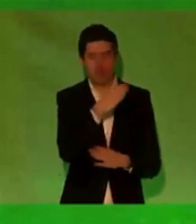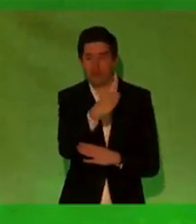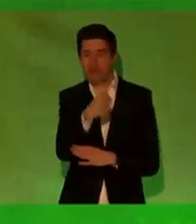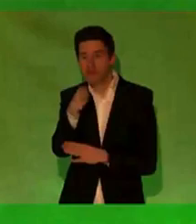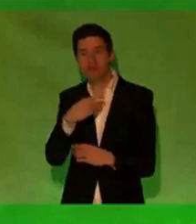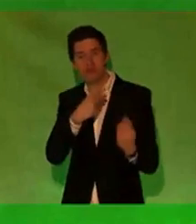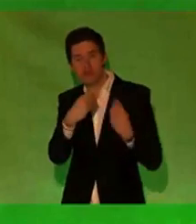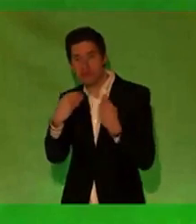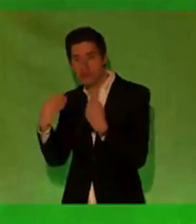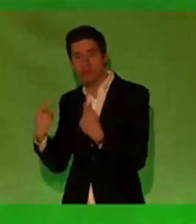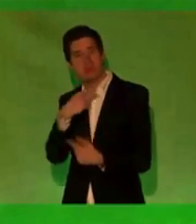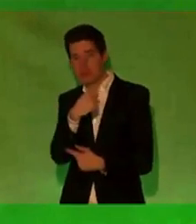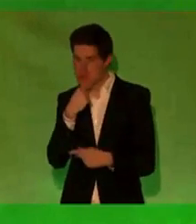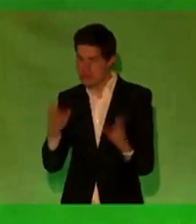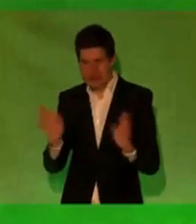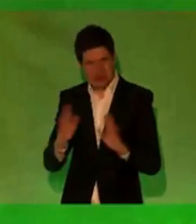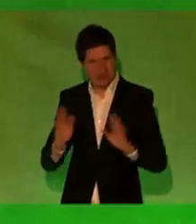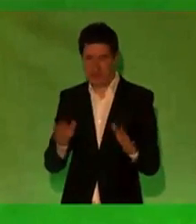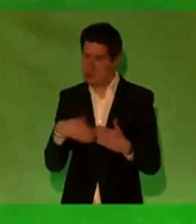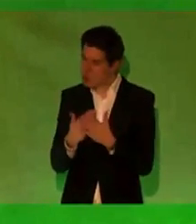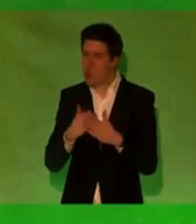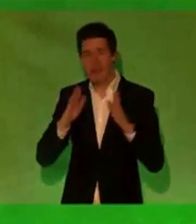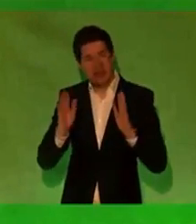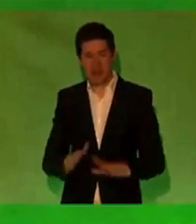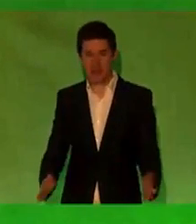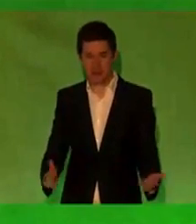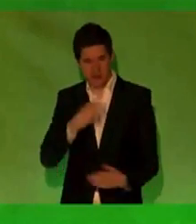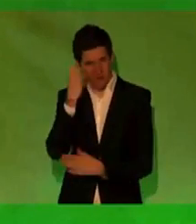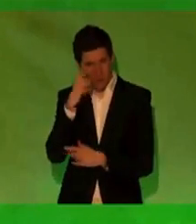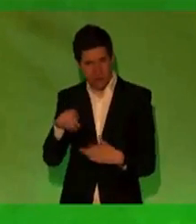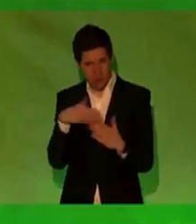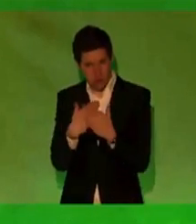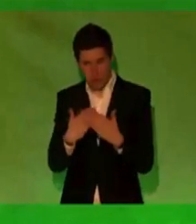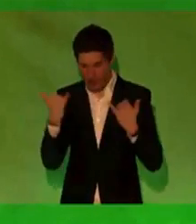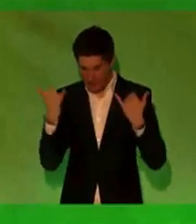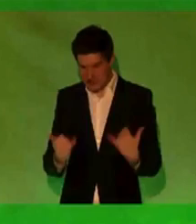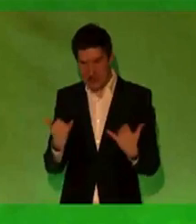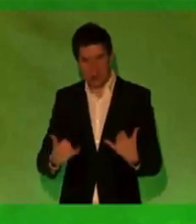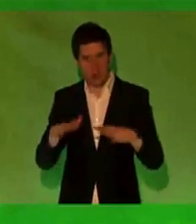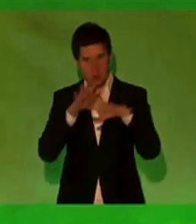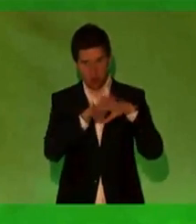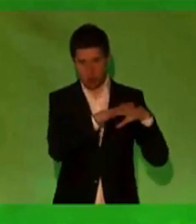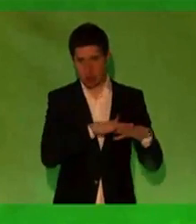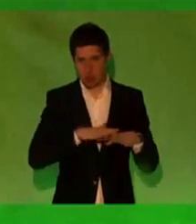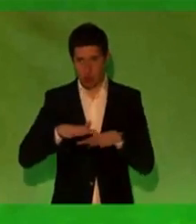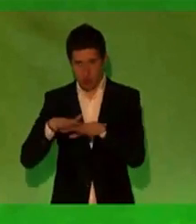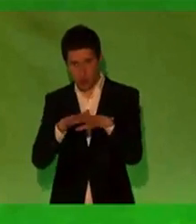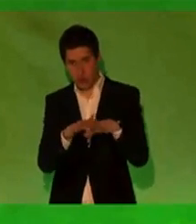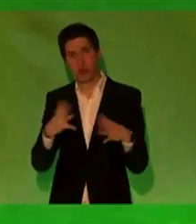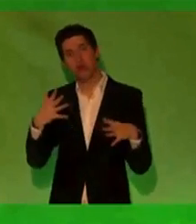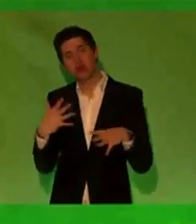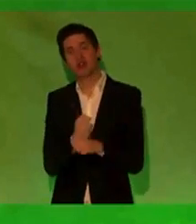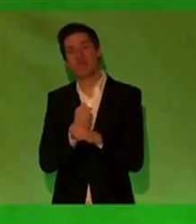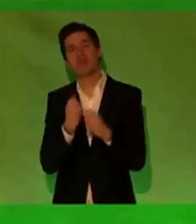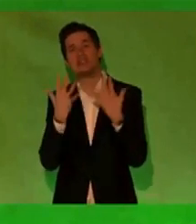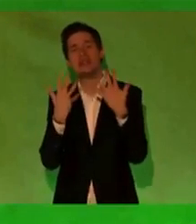sinngemäß gesagt, bitte, bitte, bitte nicht sowas machen, weil wir können mit der jetzigen Struktur allenfalls 10%